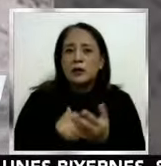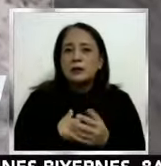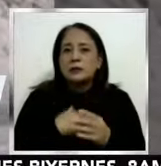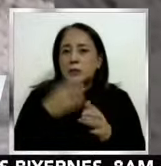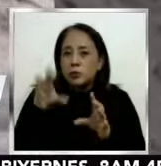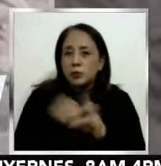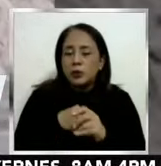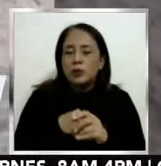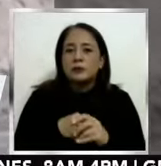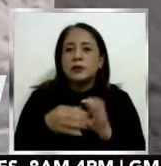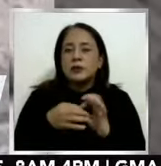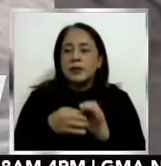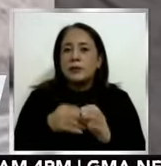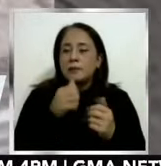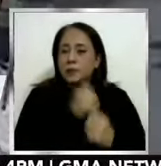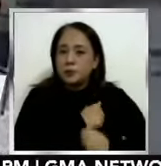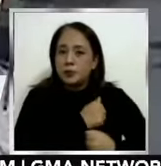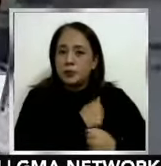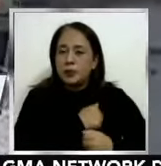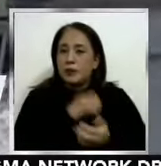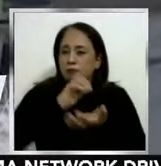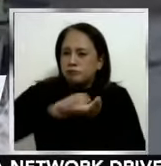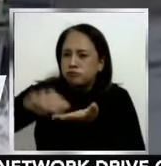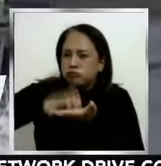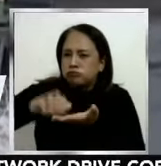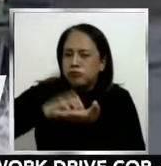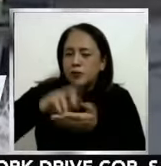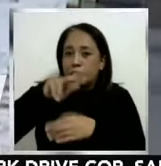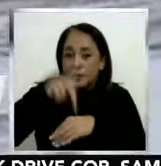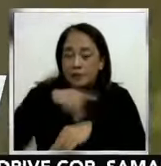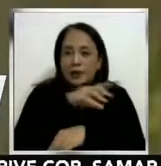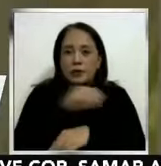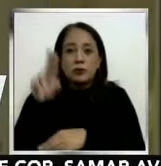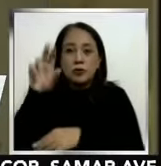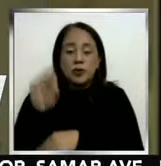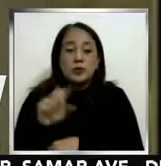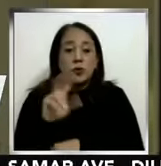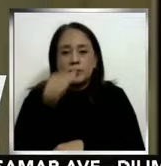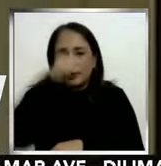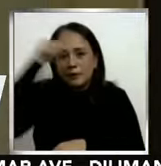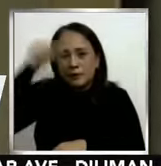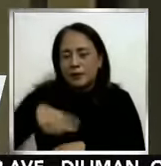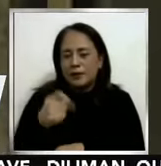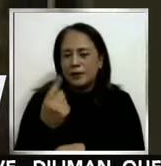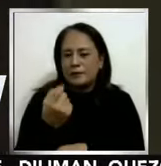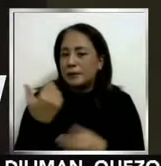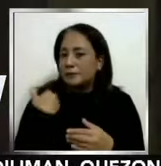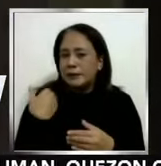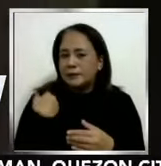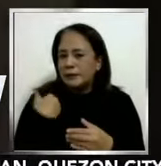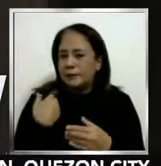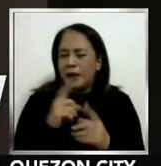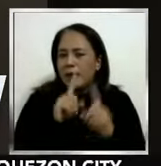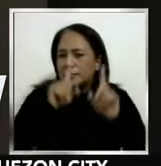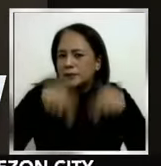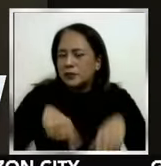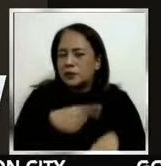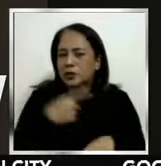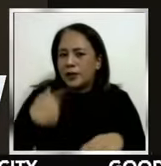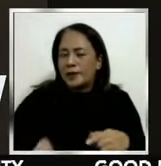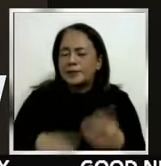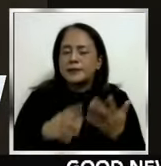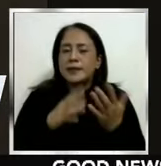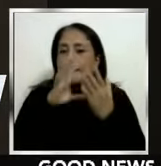military exercises ng Pilipinas at Amerika sa April 11. Wala pang bagong tugon ang Chinese Embassy kaugnay sa